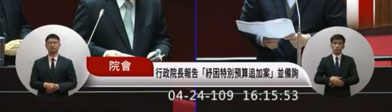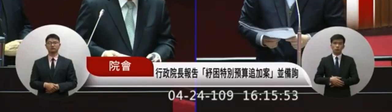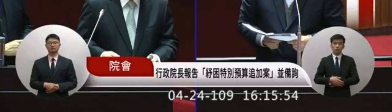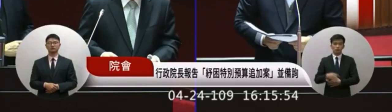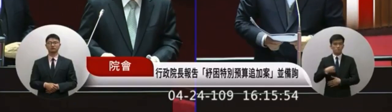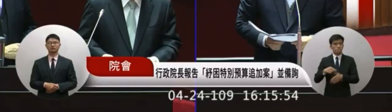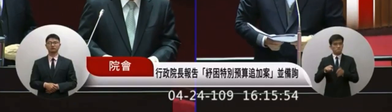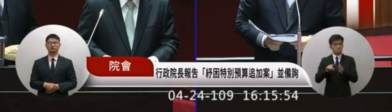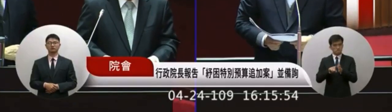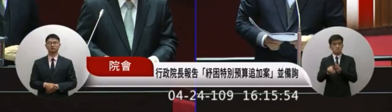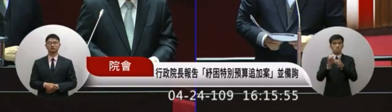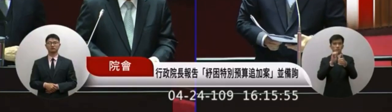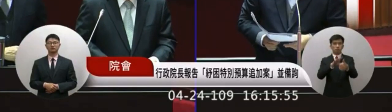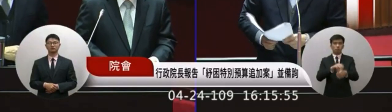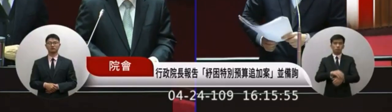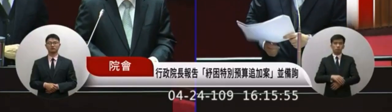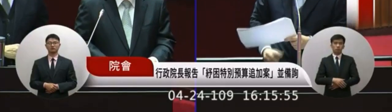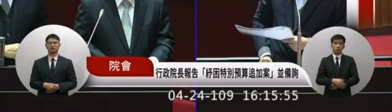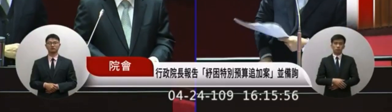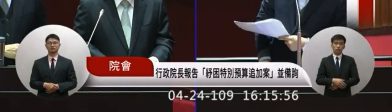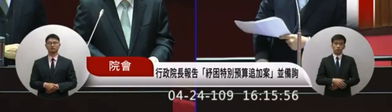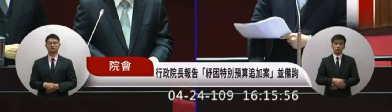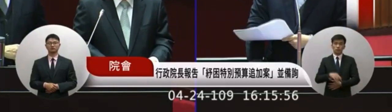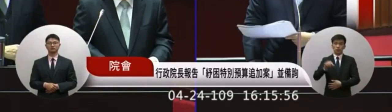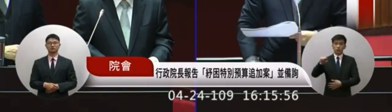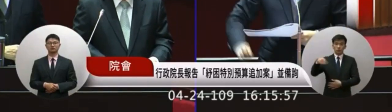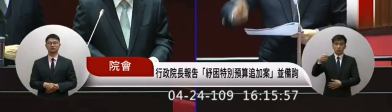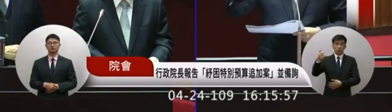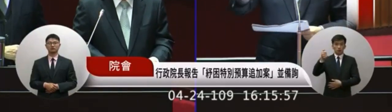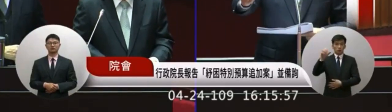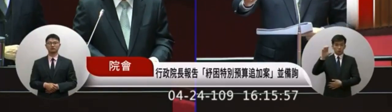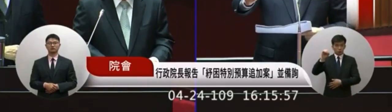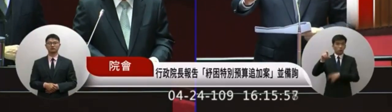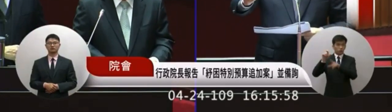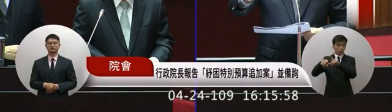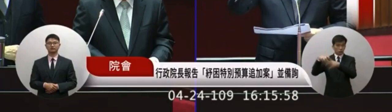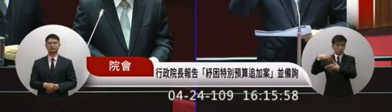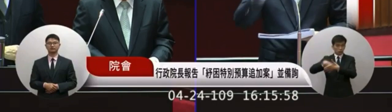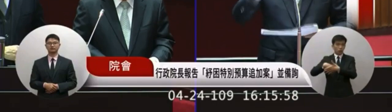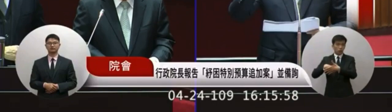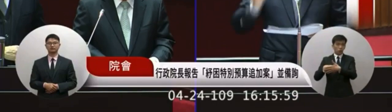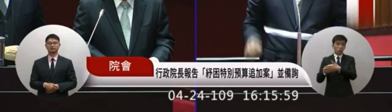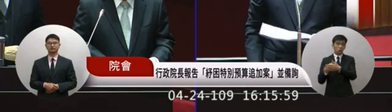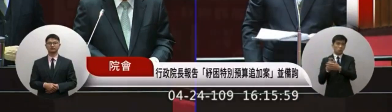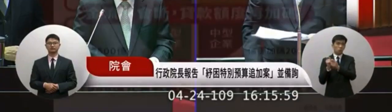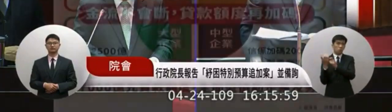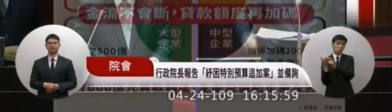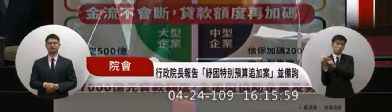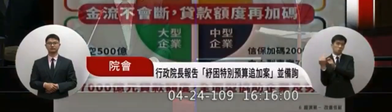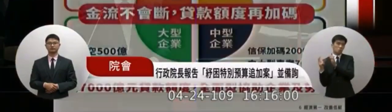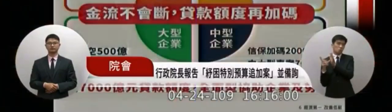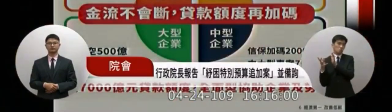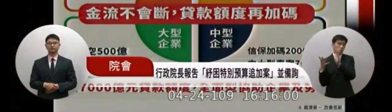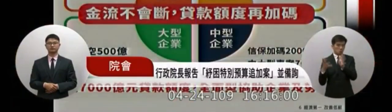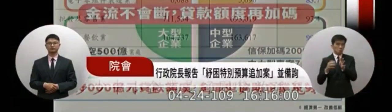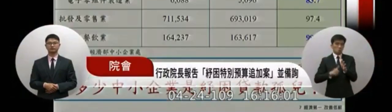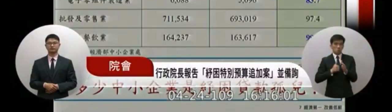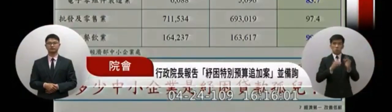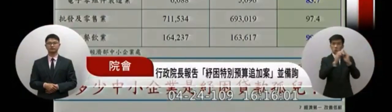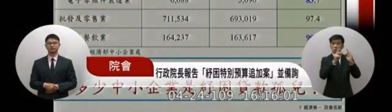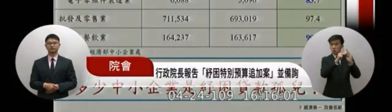我直接跟院长讲，150万家里面，历年来跟银行有往来的只